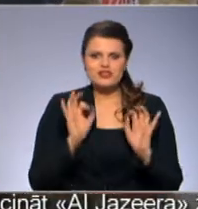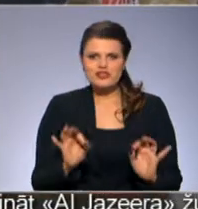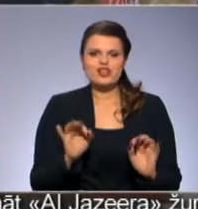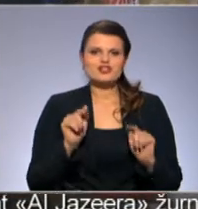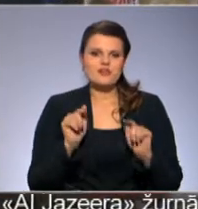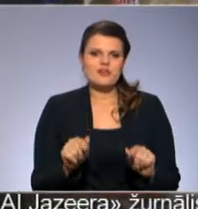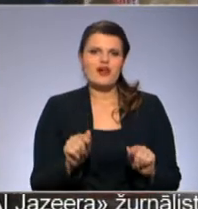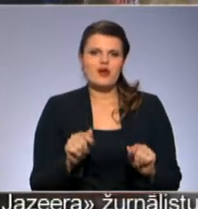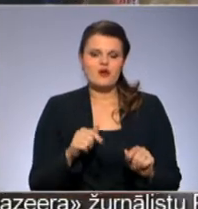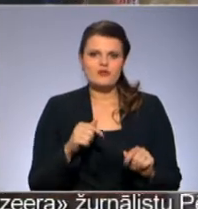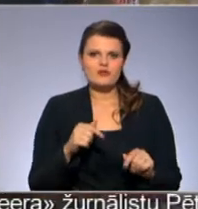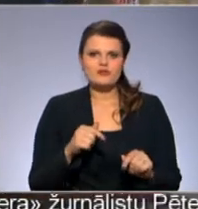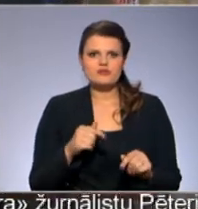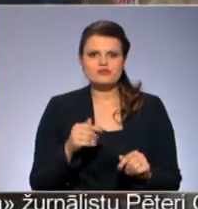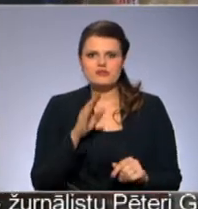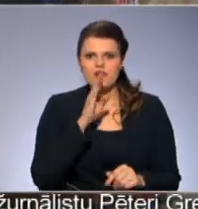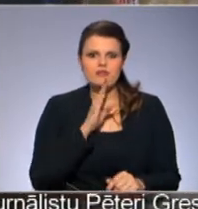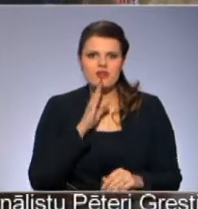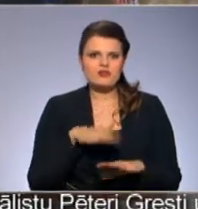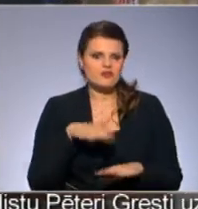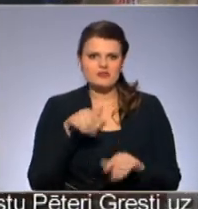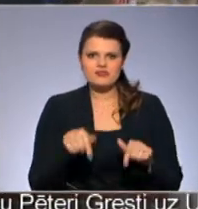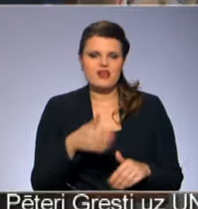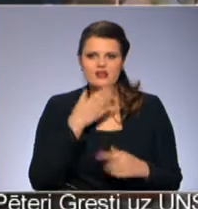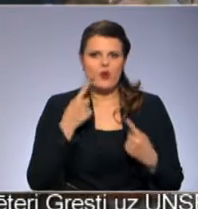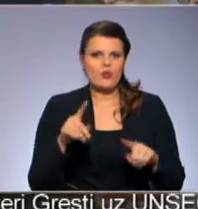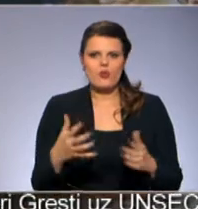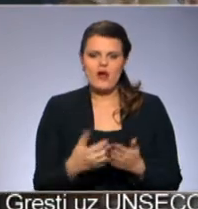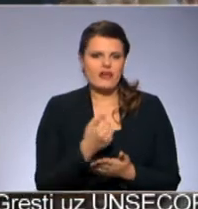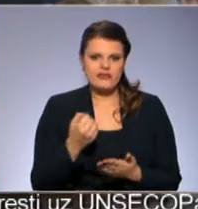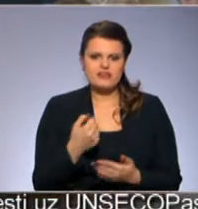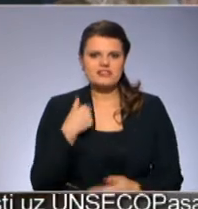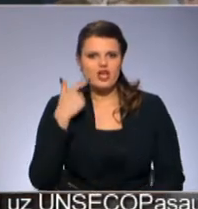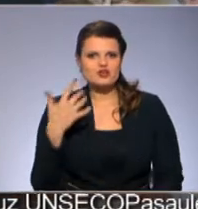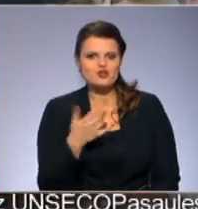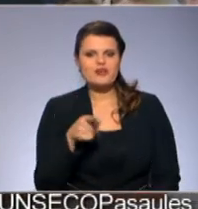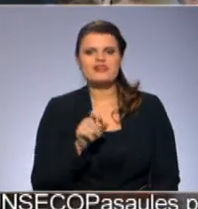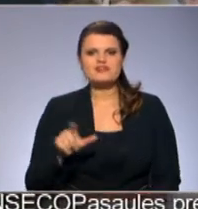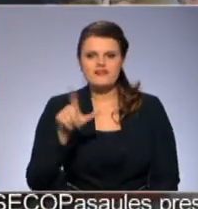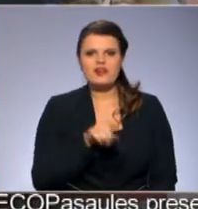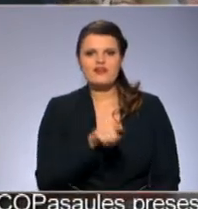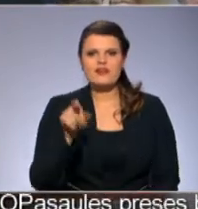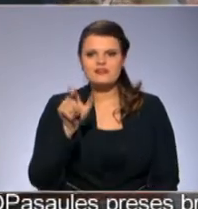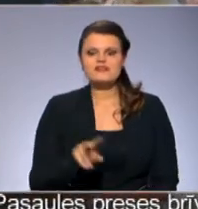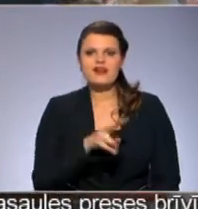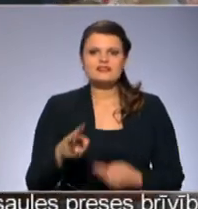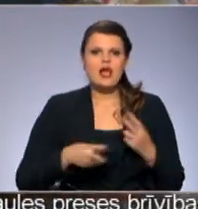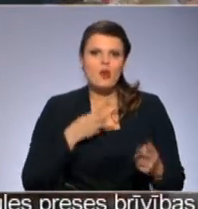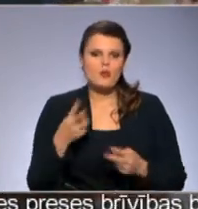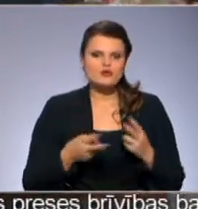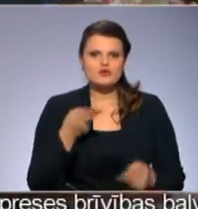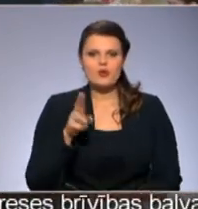tādu apsvērumu diez vai te būtu ko atrast. Man šķiet, ka tas vairāk ir tiešām emocionāli